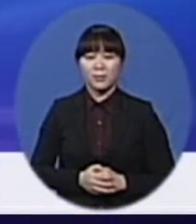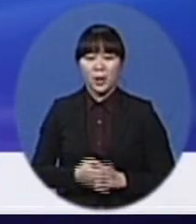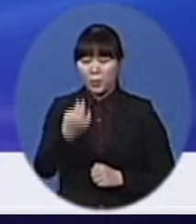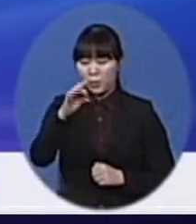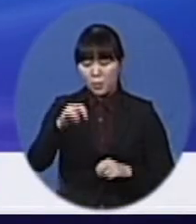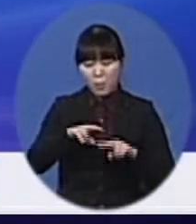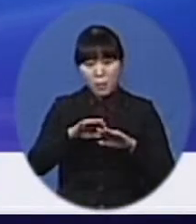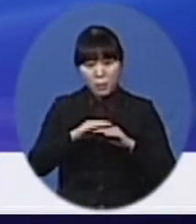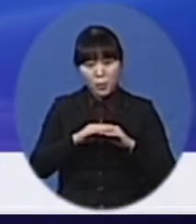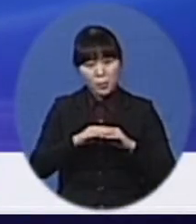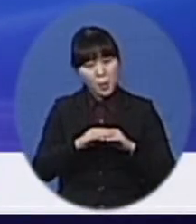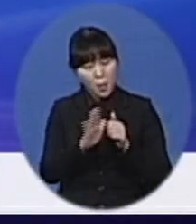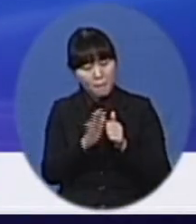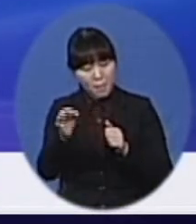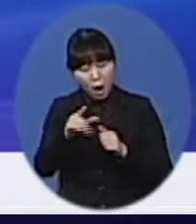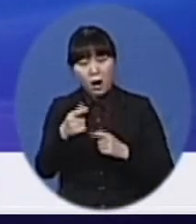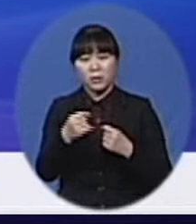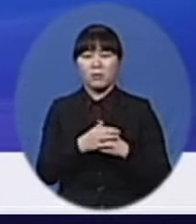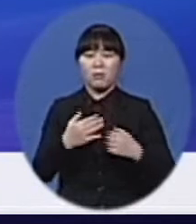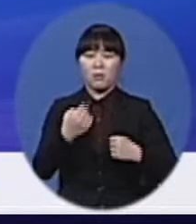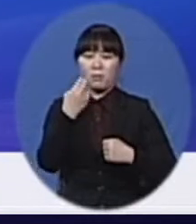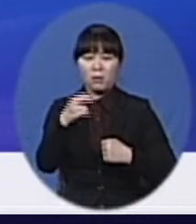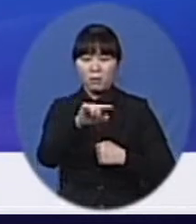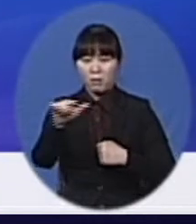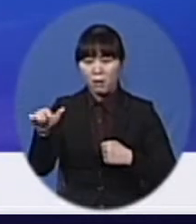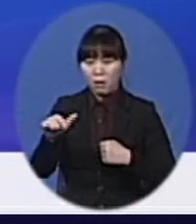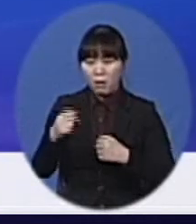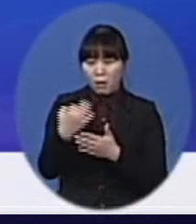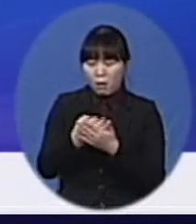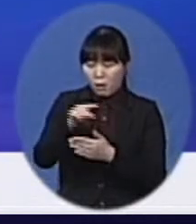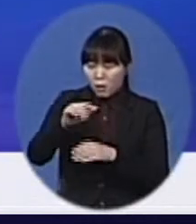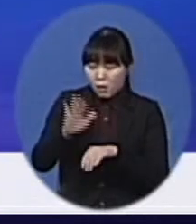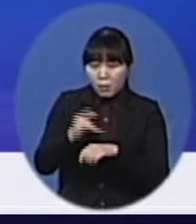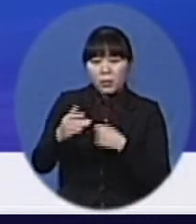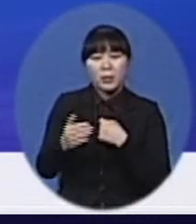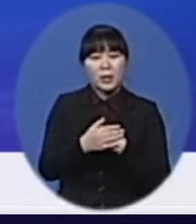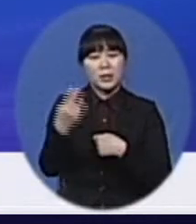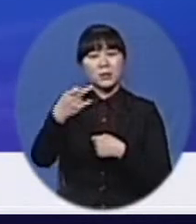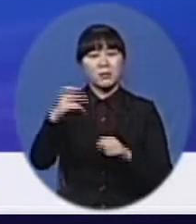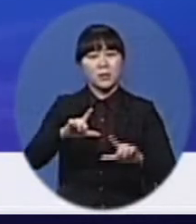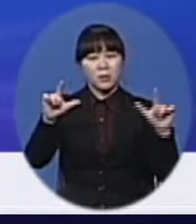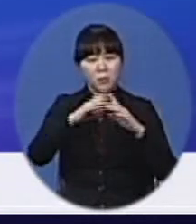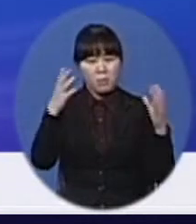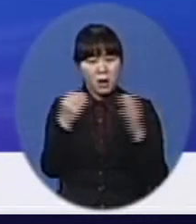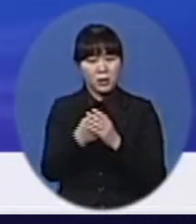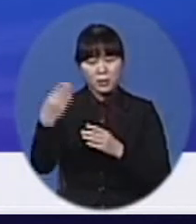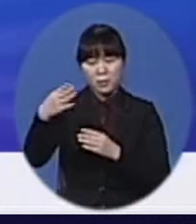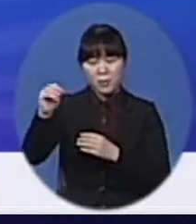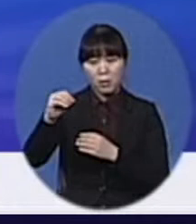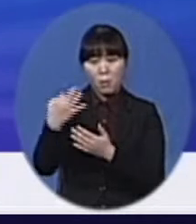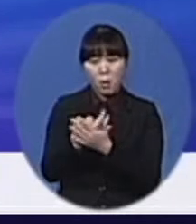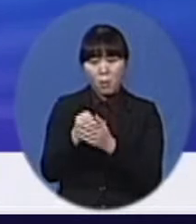보험료를 면제받은 건강보험 피부양자 소득 기준의 불합리로 인해 지난 2012년 소득금액 총액이 4천만